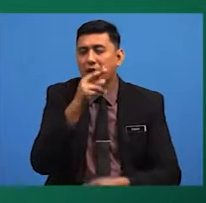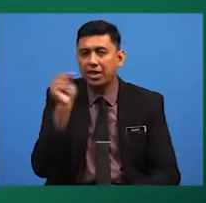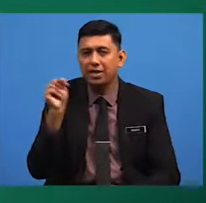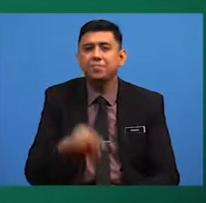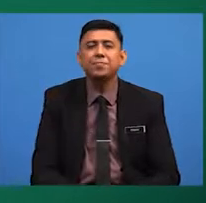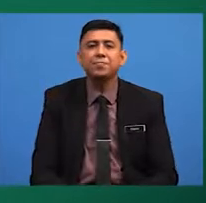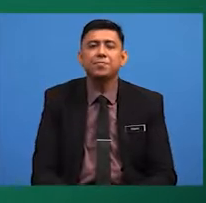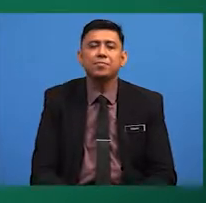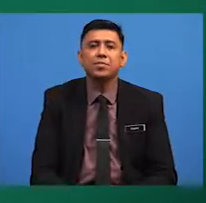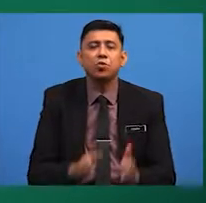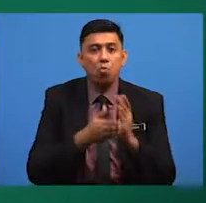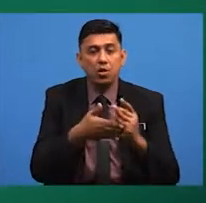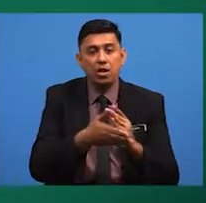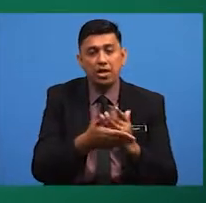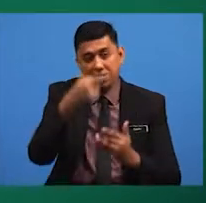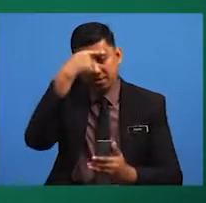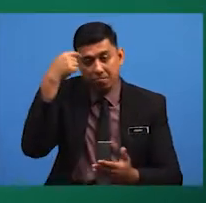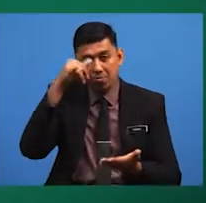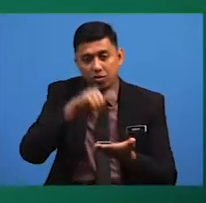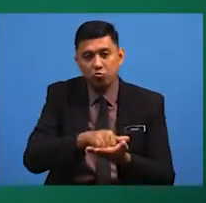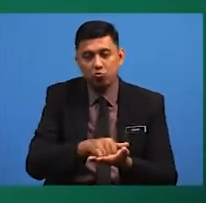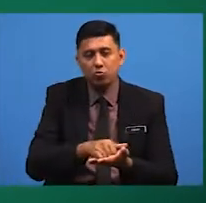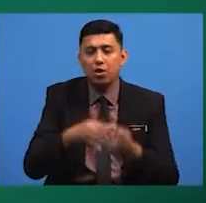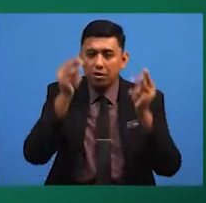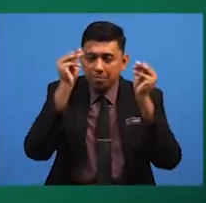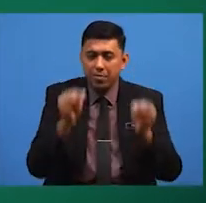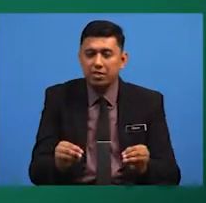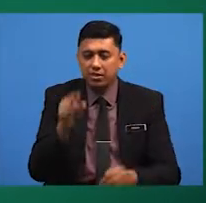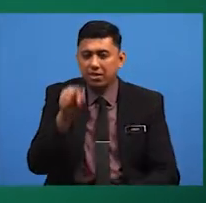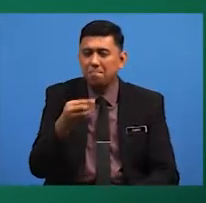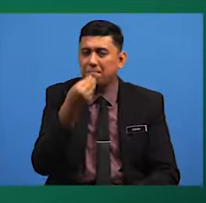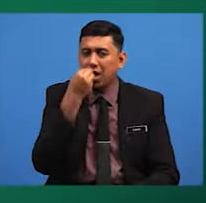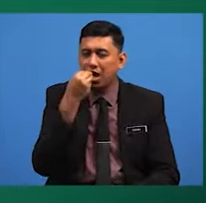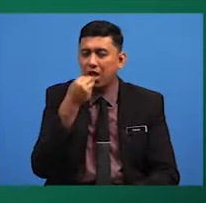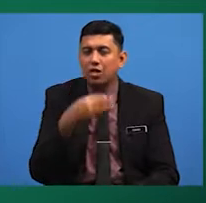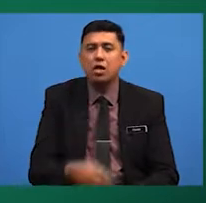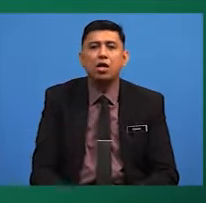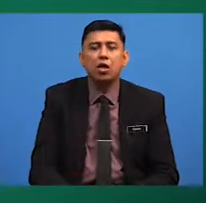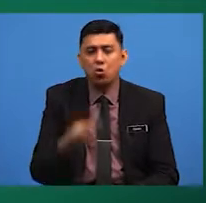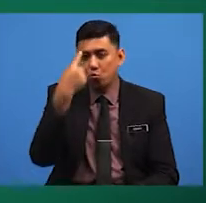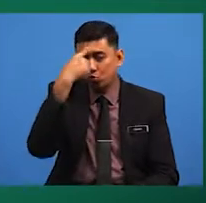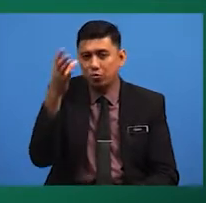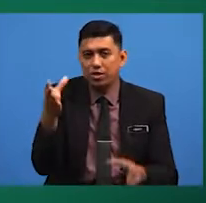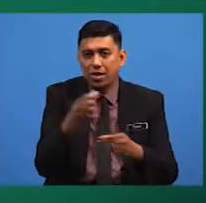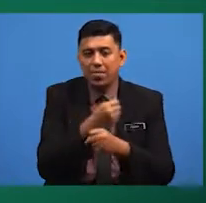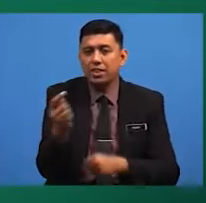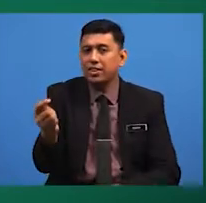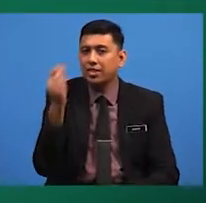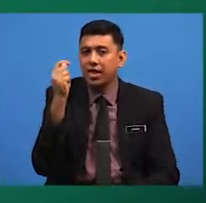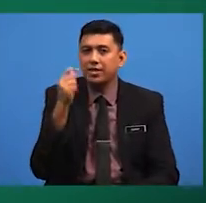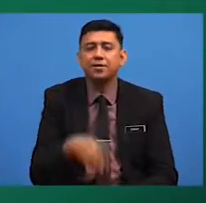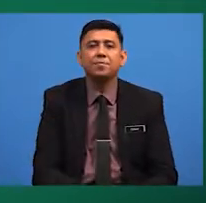makanan Oleh sebab itu manusia perlu makan makanan untuk mendapatkan